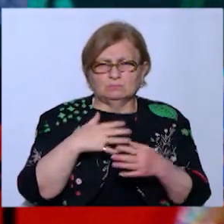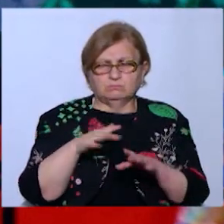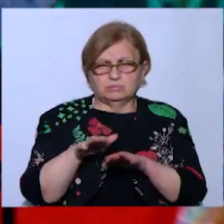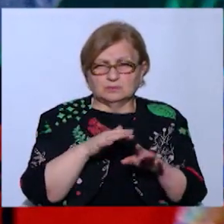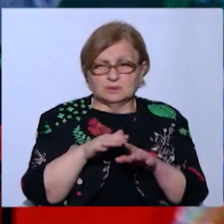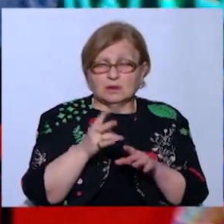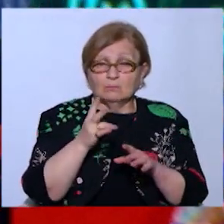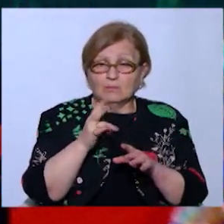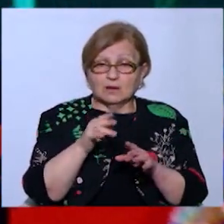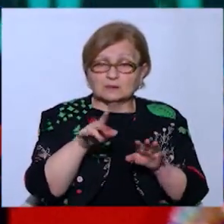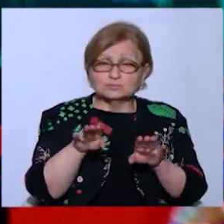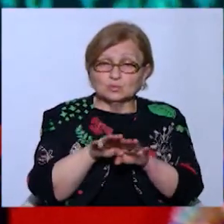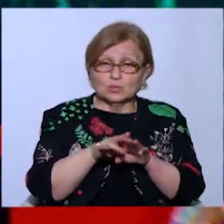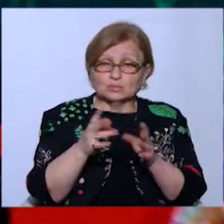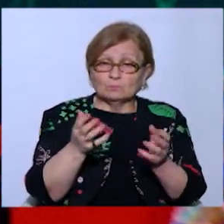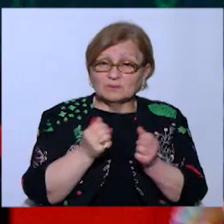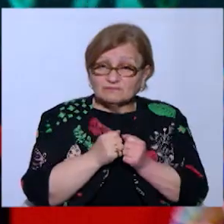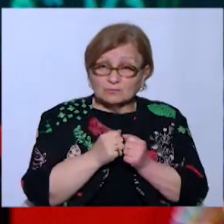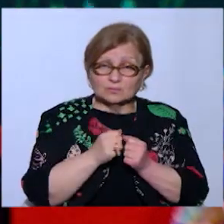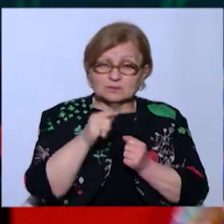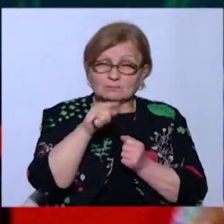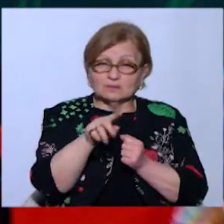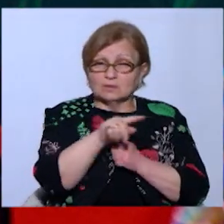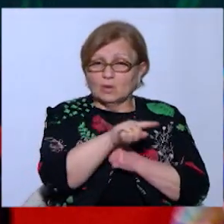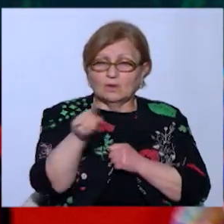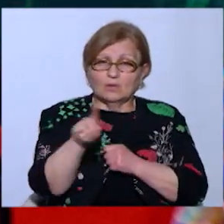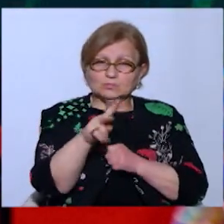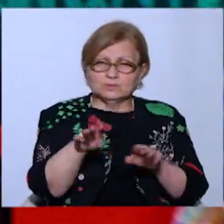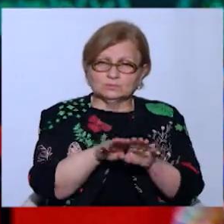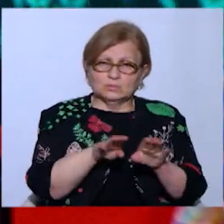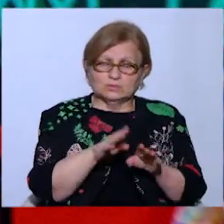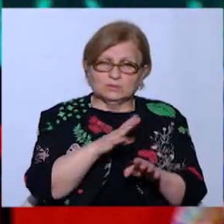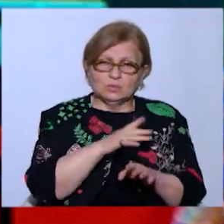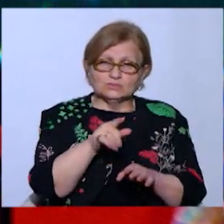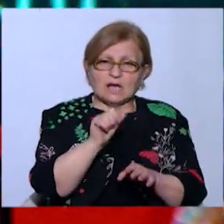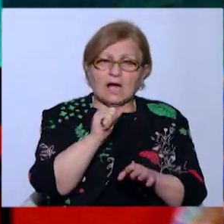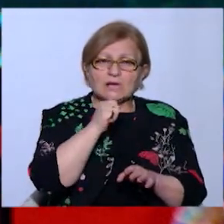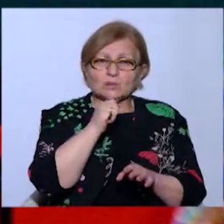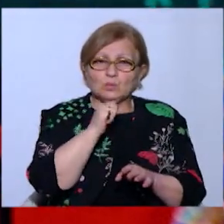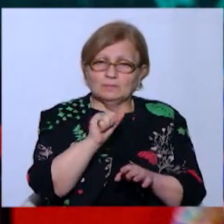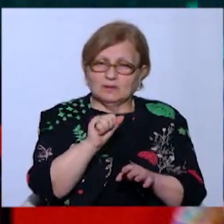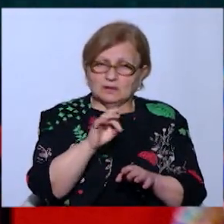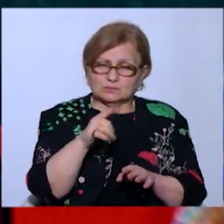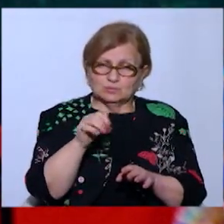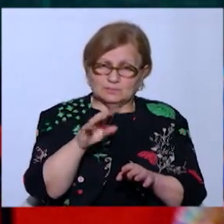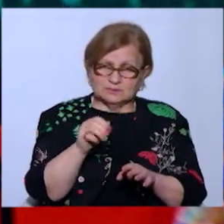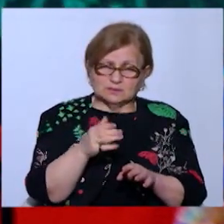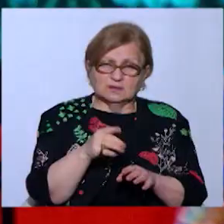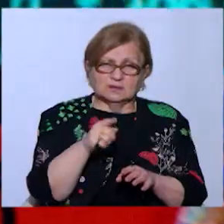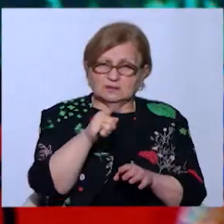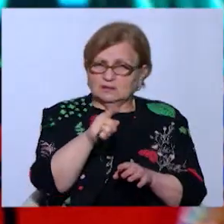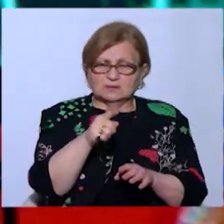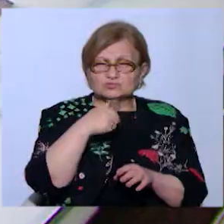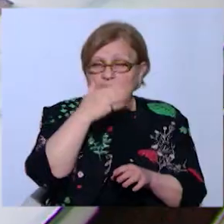ტოლი მნიშვნელობები მიიღონ, ერთადერთი შანსია, რომ მათი არგუმენტებიც ტოლი იყოს, ანუ აუცილებლად უნდა გადავწეროთ f(x) უდრის g(x), მაგრამ აქ არ